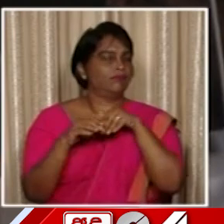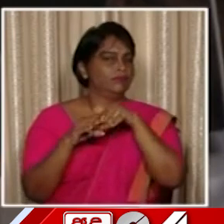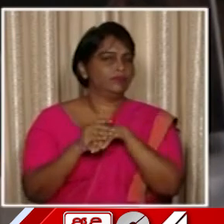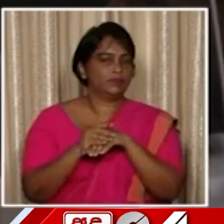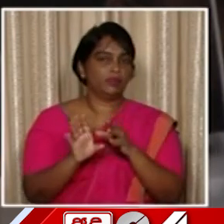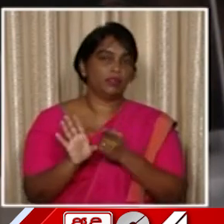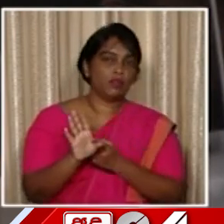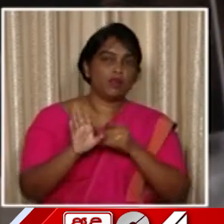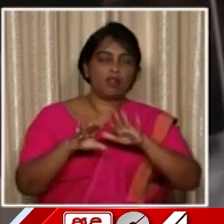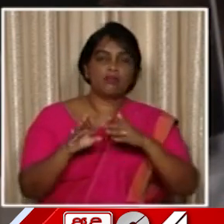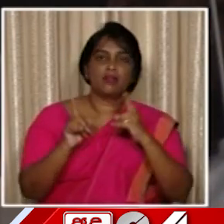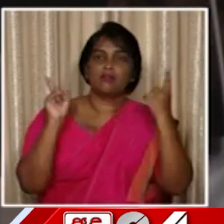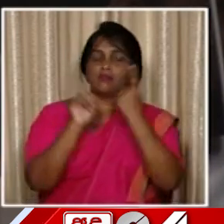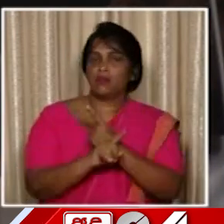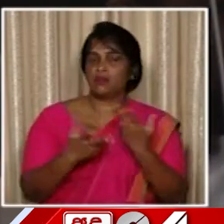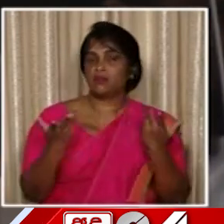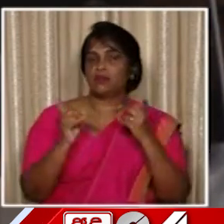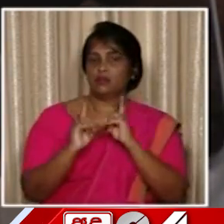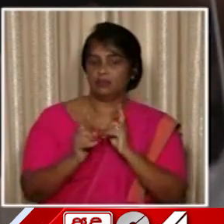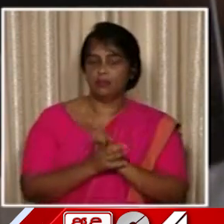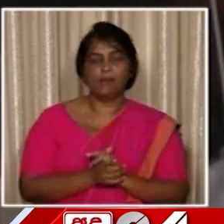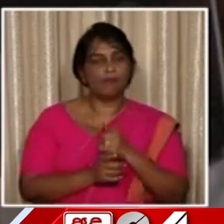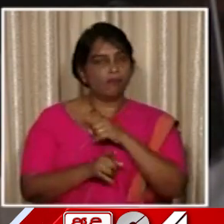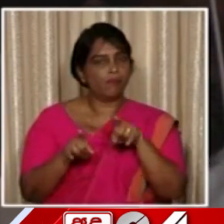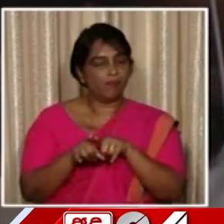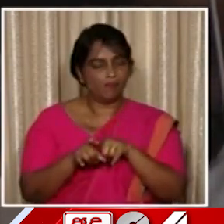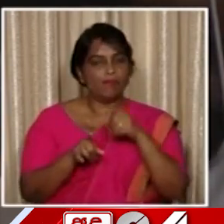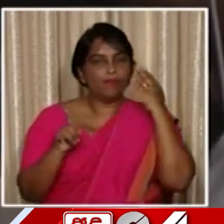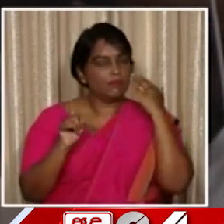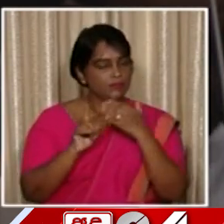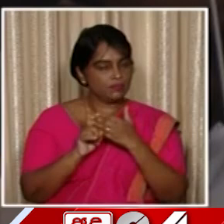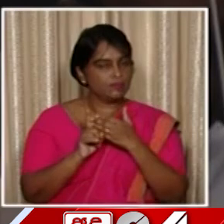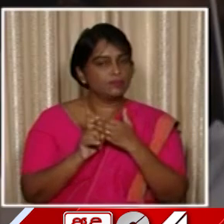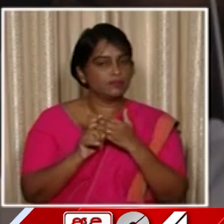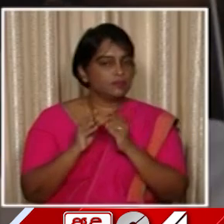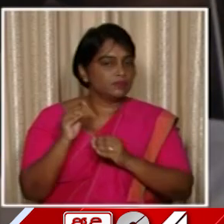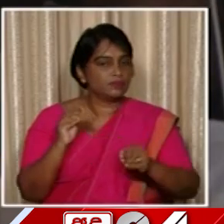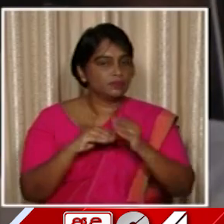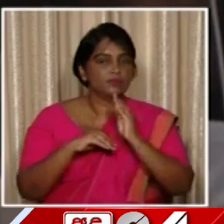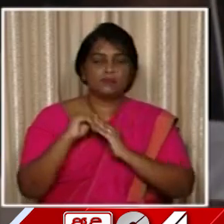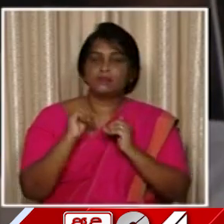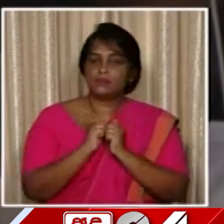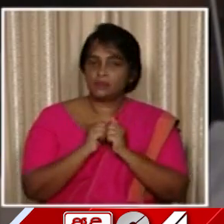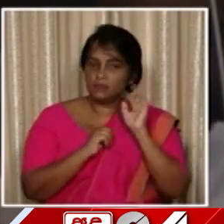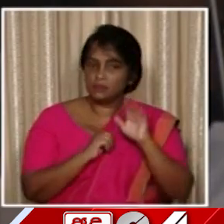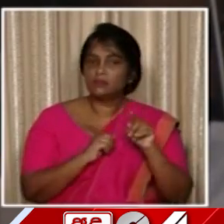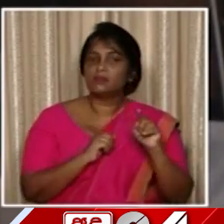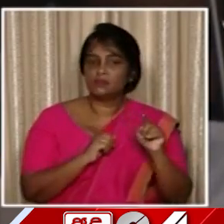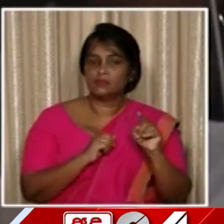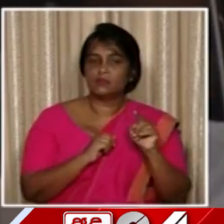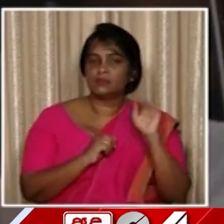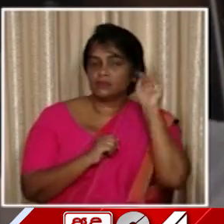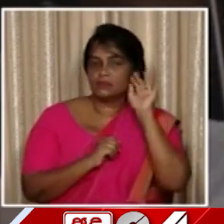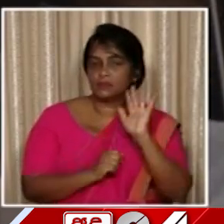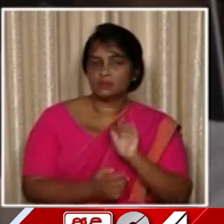තරුණ ළමයි ඒවට ගිහිලා ට්‍රාන්ස්ෆර් එකක් ගන්න බැරුව තියෙනවා. ඒ නිසා ඒ සඳහා විකල්ප වැඩපිළිවෙලක් තියෙනවද කියන එක මම ඔබතුමාගෙන්